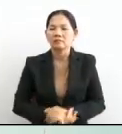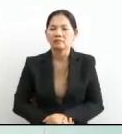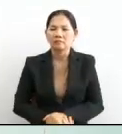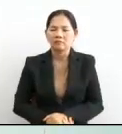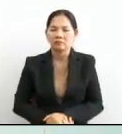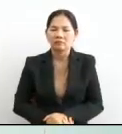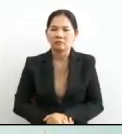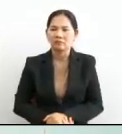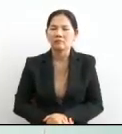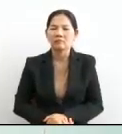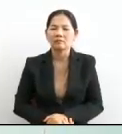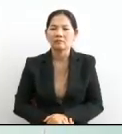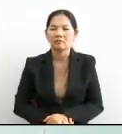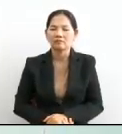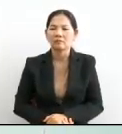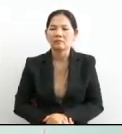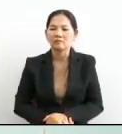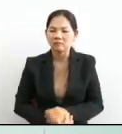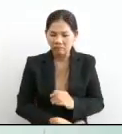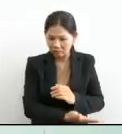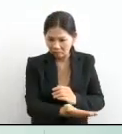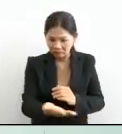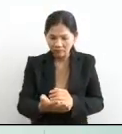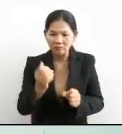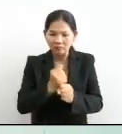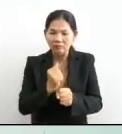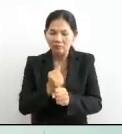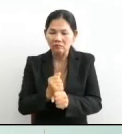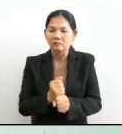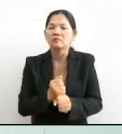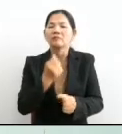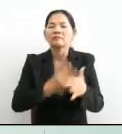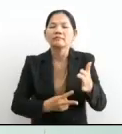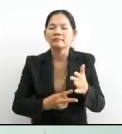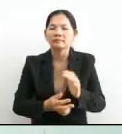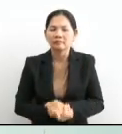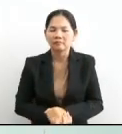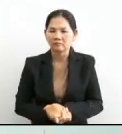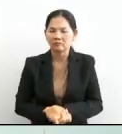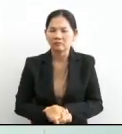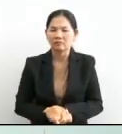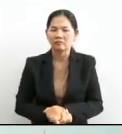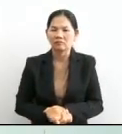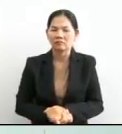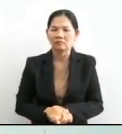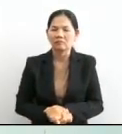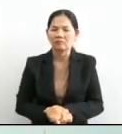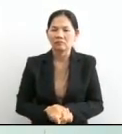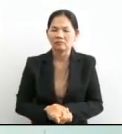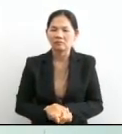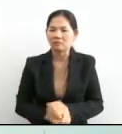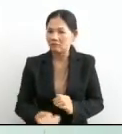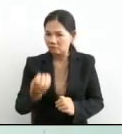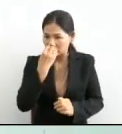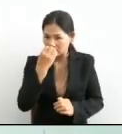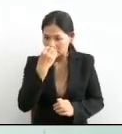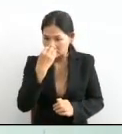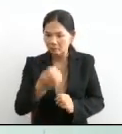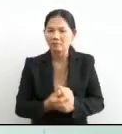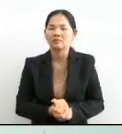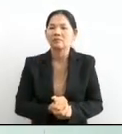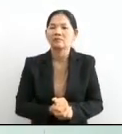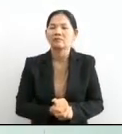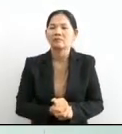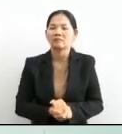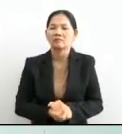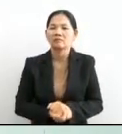nó là ba thằng ăn nó kêu vô tới sầm rạp thôi ấy con chà là on á kêu vô tới sầm rạp nhầm chấm chấm này miên